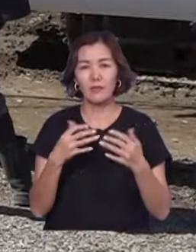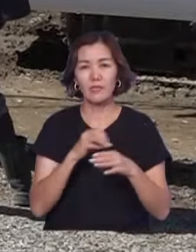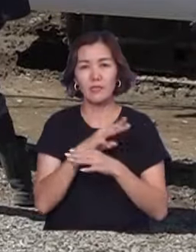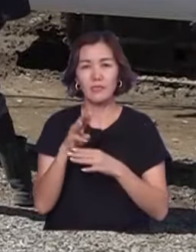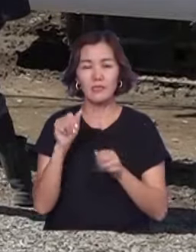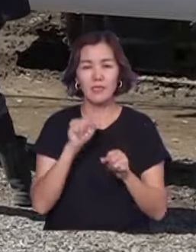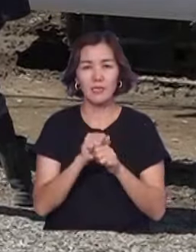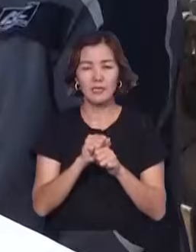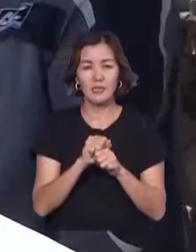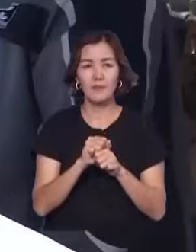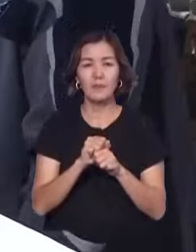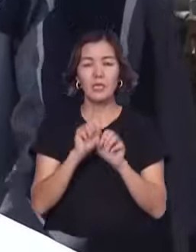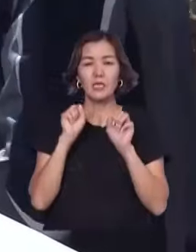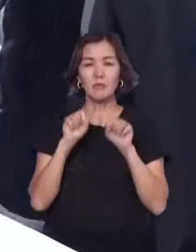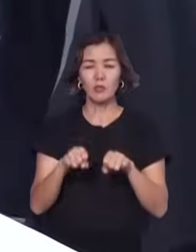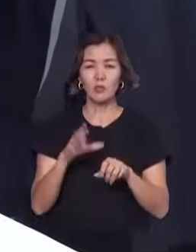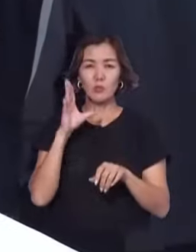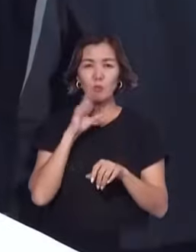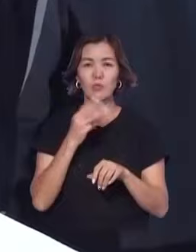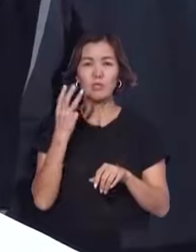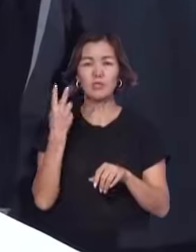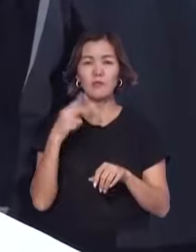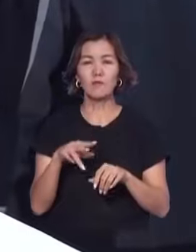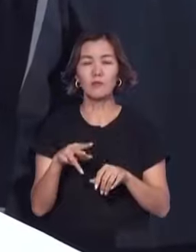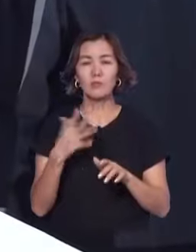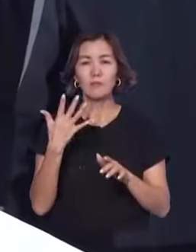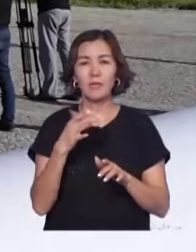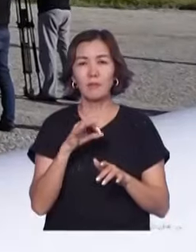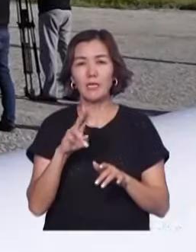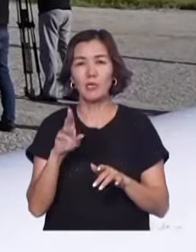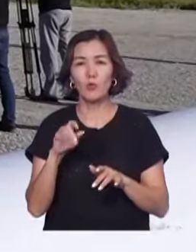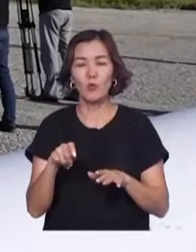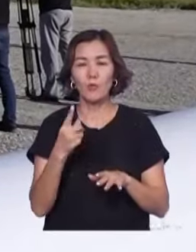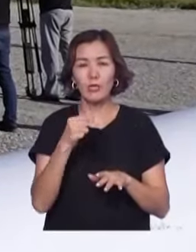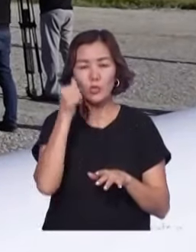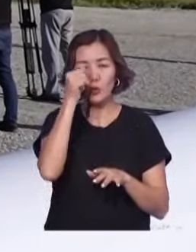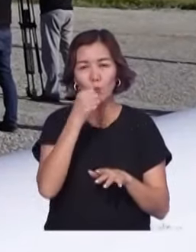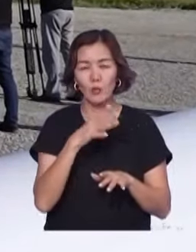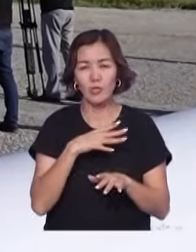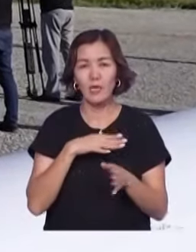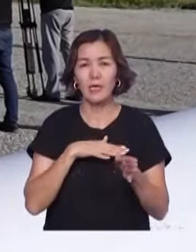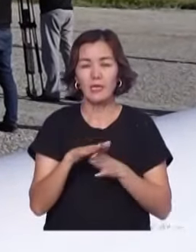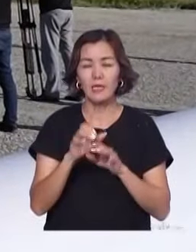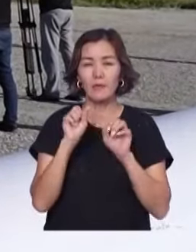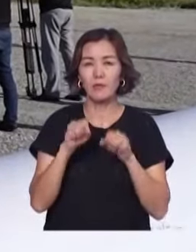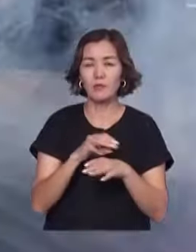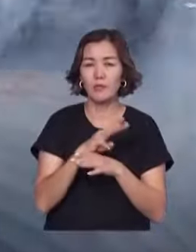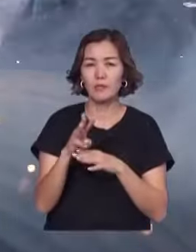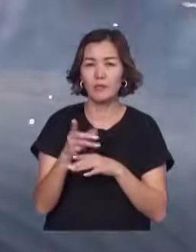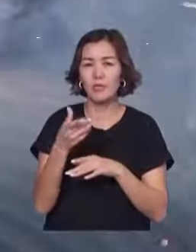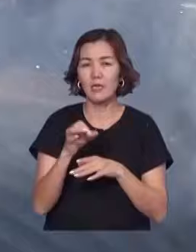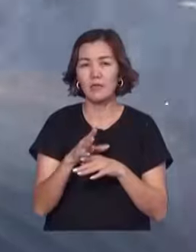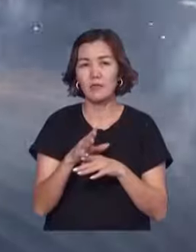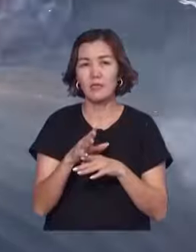газораспределительных станций. Пропускная способность газопровода – 385 миллионов кубометров газа в год. Реализация данного проекта позволит обеспечить природным